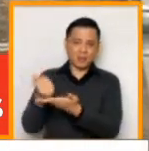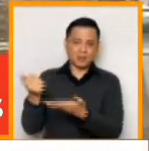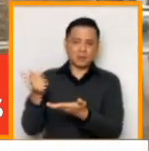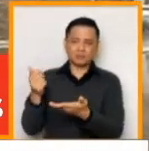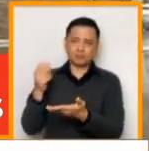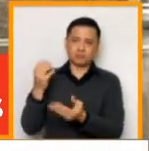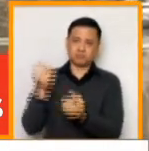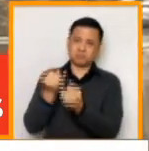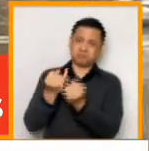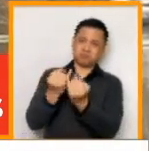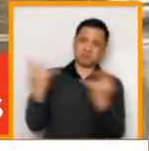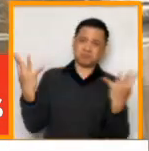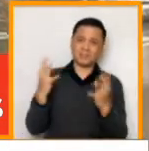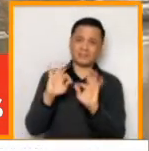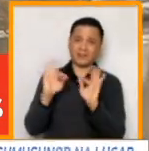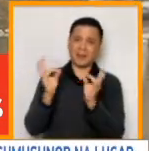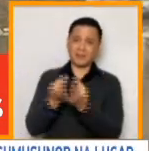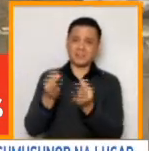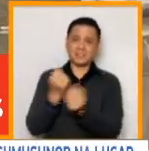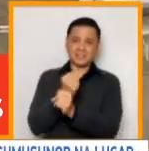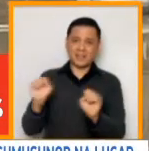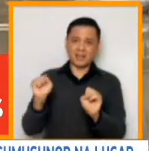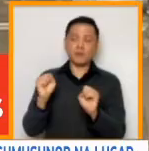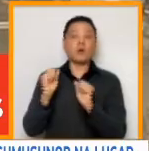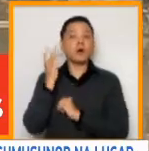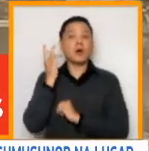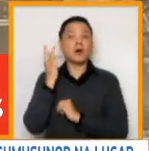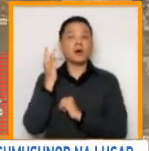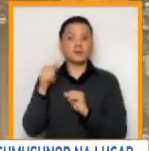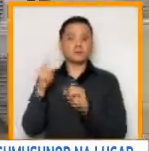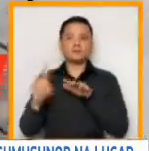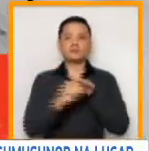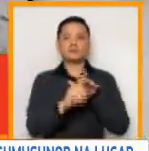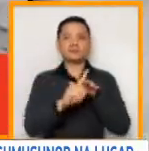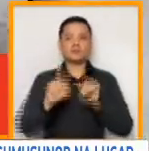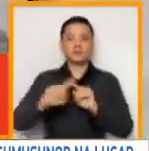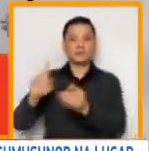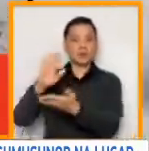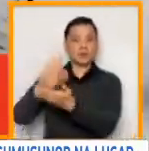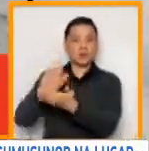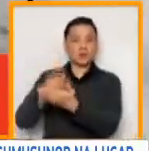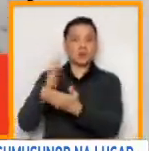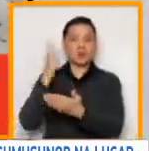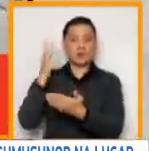Nananatili sila sa isang paaralan at mga lugar na hindi inaabot ng baha.